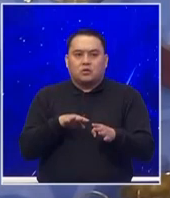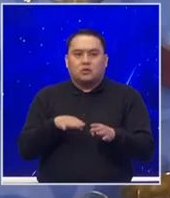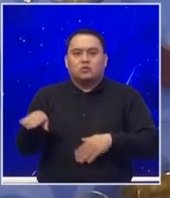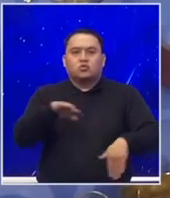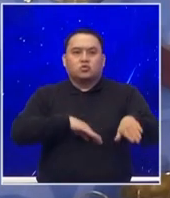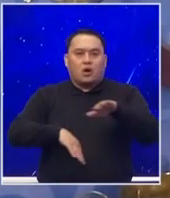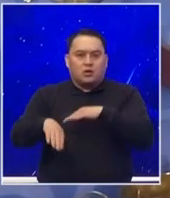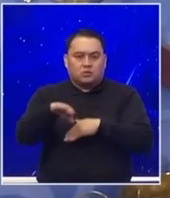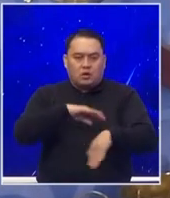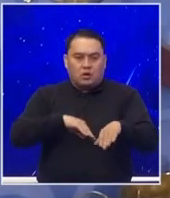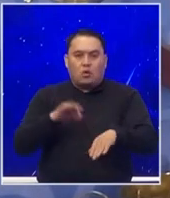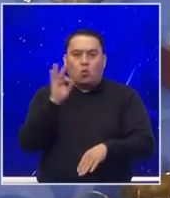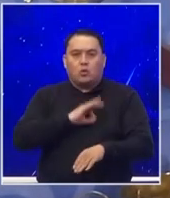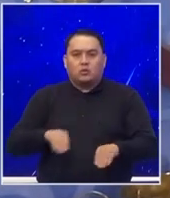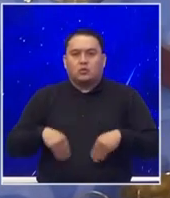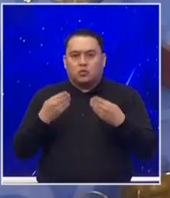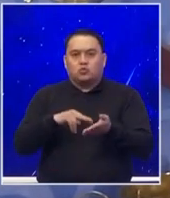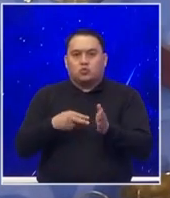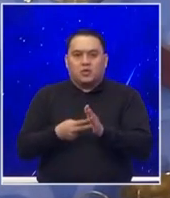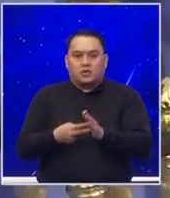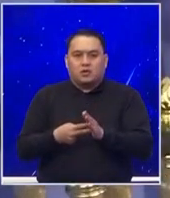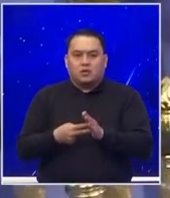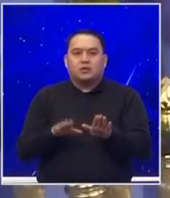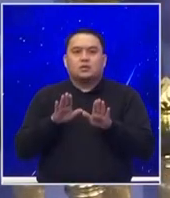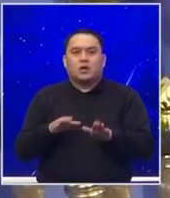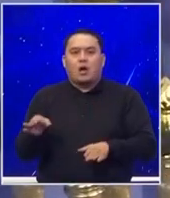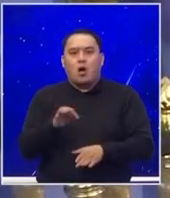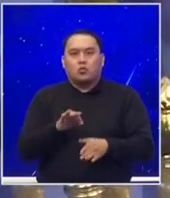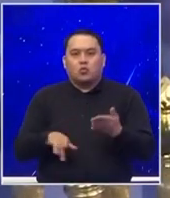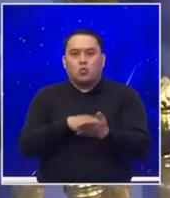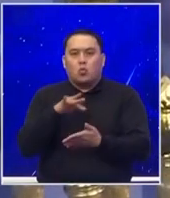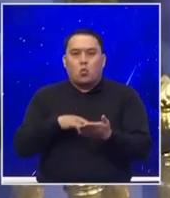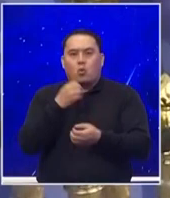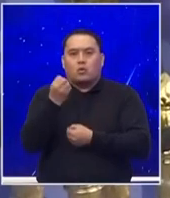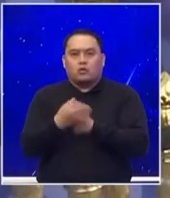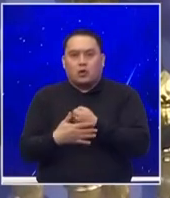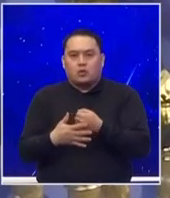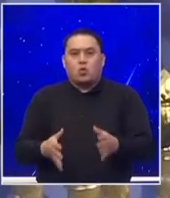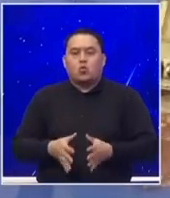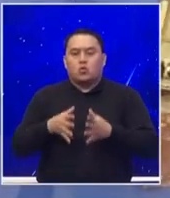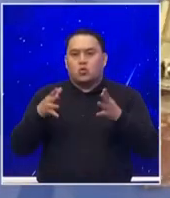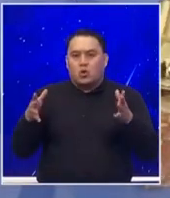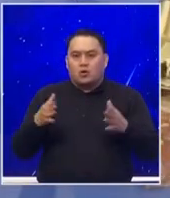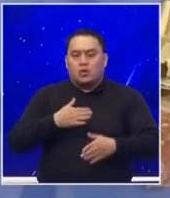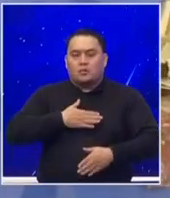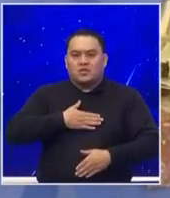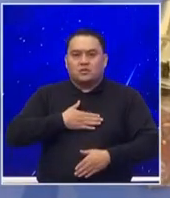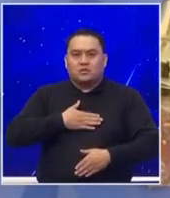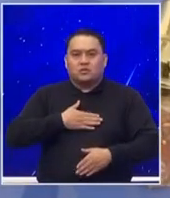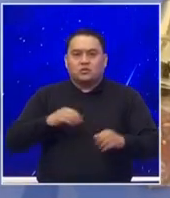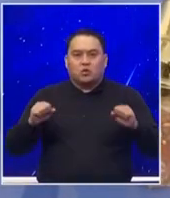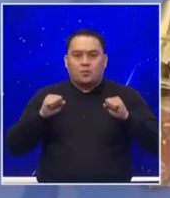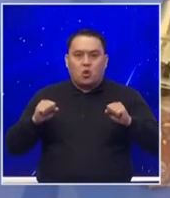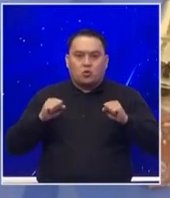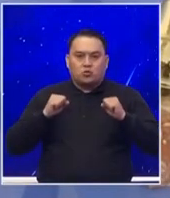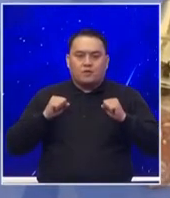бассейні қолданысқа беріледі деген жоспарда. Тек қана аудан орталықтарында емес, ауылдық үлкен округтарда бізде қазір кіші дене шынықтыру